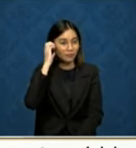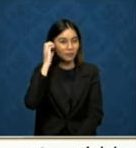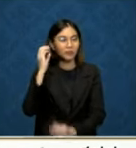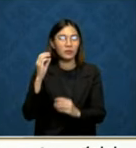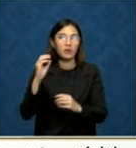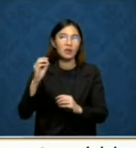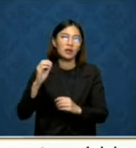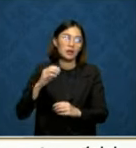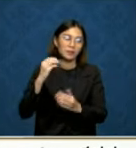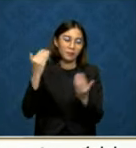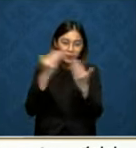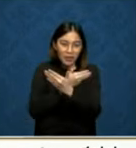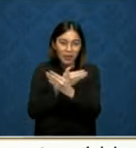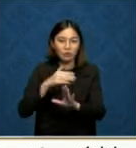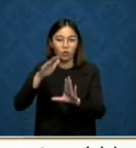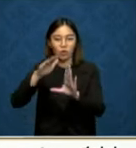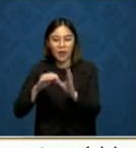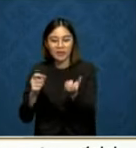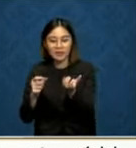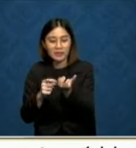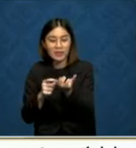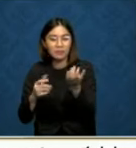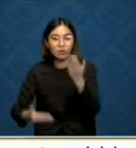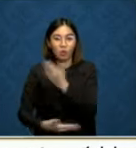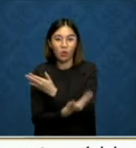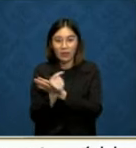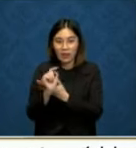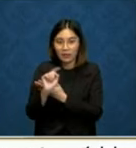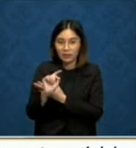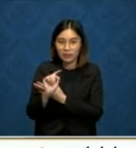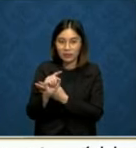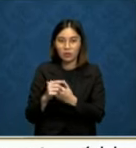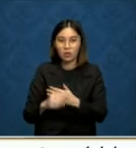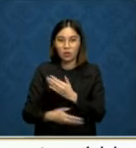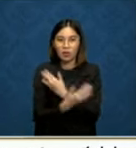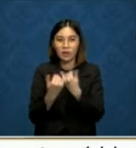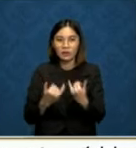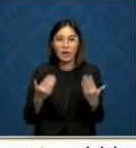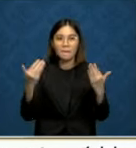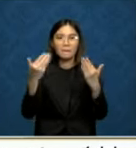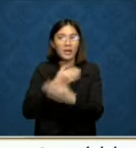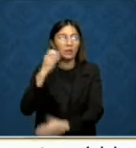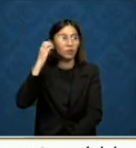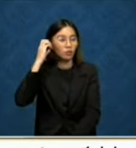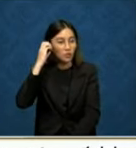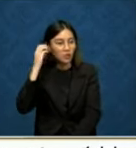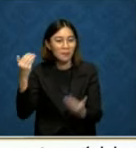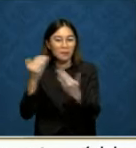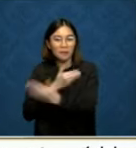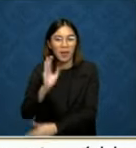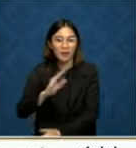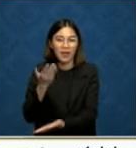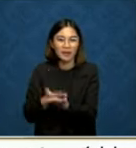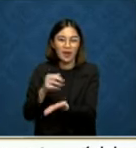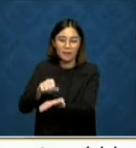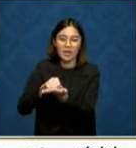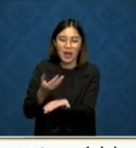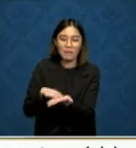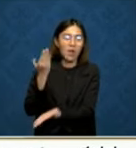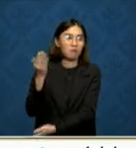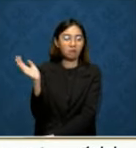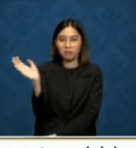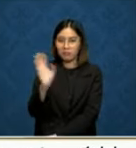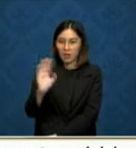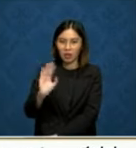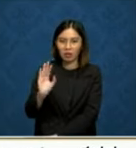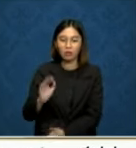หรือขึทะเบีรซิมอย่าใช้โอกาสนี้ในการที่เปลี่ยนแพ้เกจเขาแล้วก็เรียกคาบริการที่แงขึ้นนะคะ